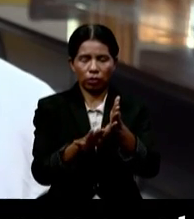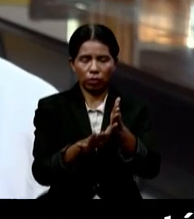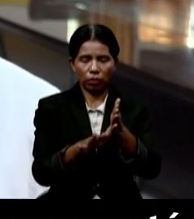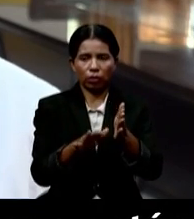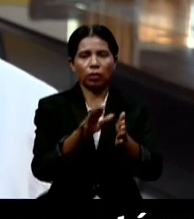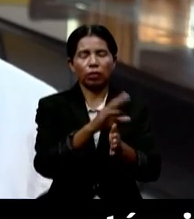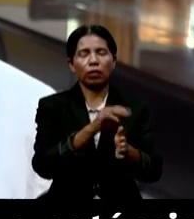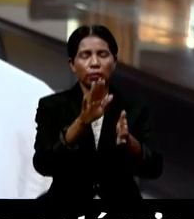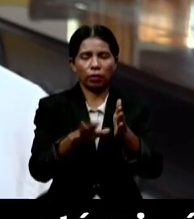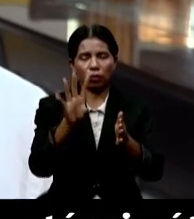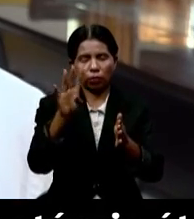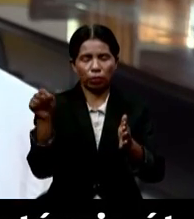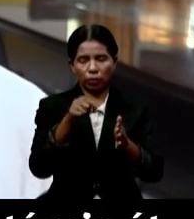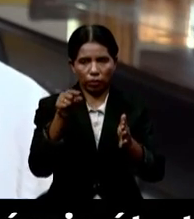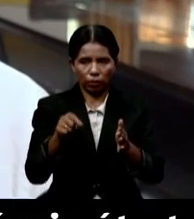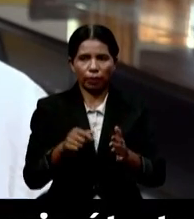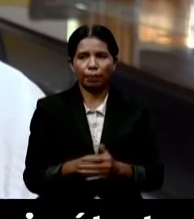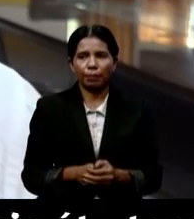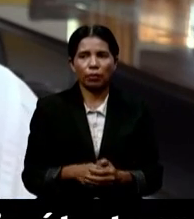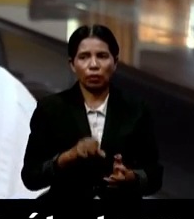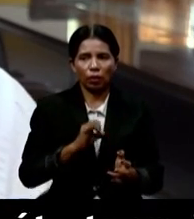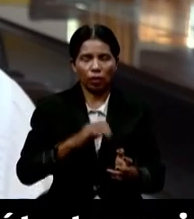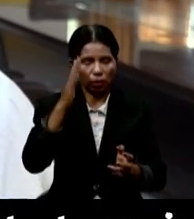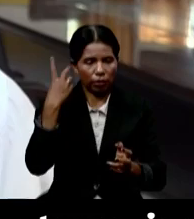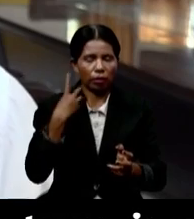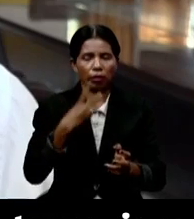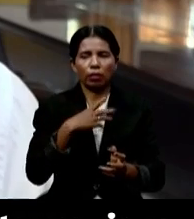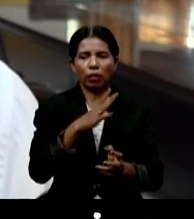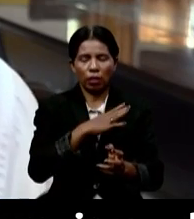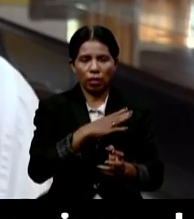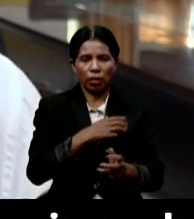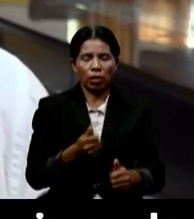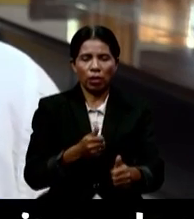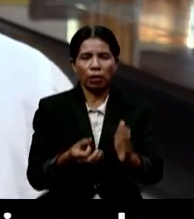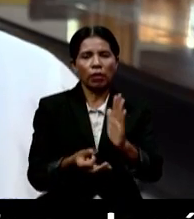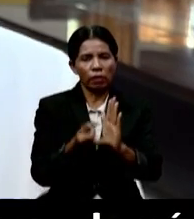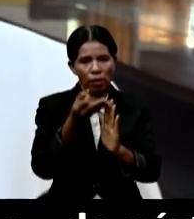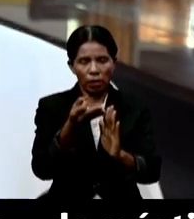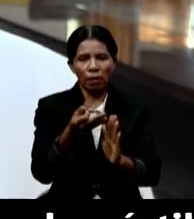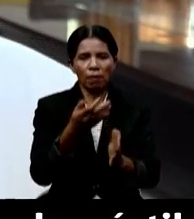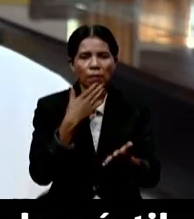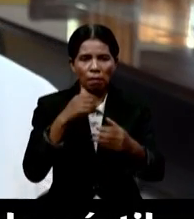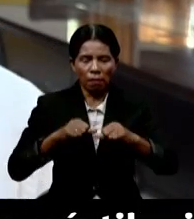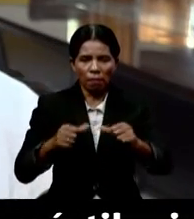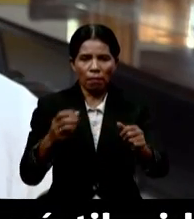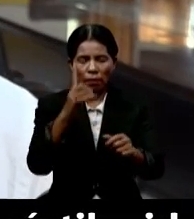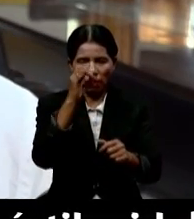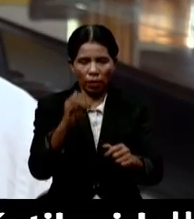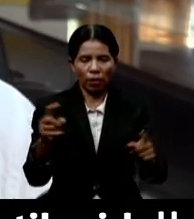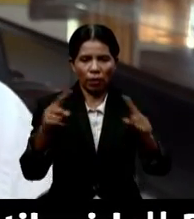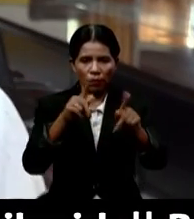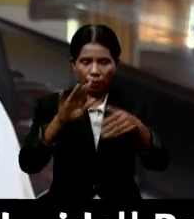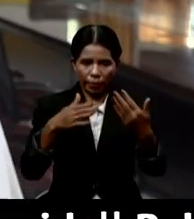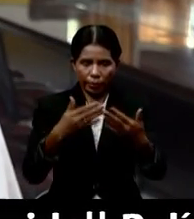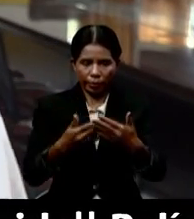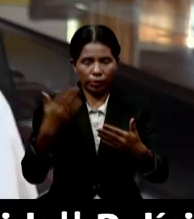minus 4% durante semana. Kalau ni kita espera kata presiden lah normal para kita yang jadi lima masih baik tanya populasi